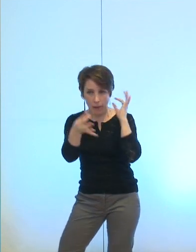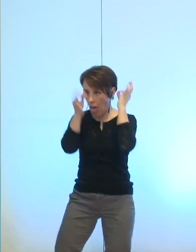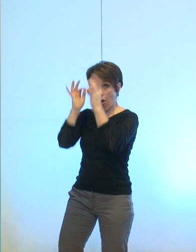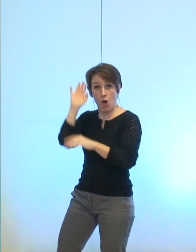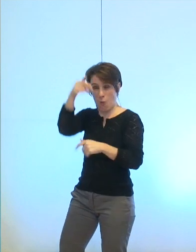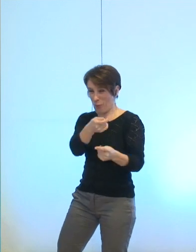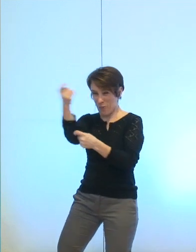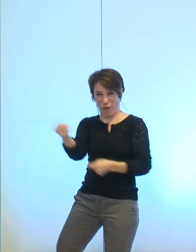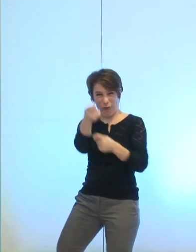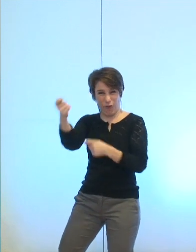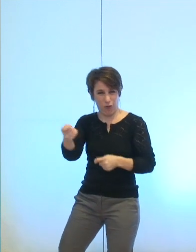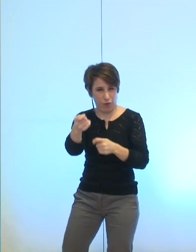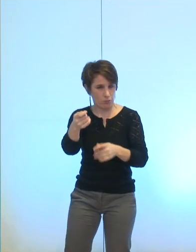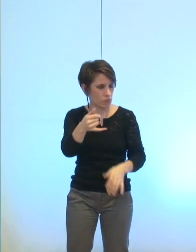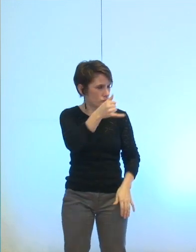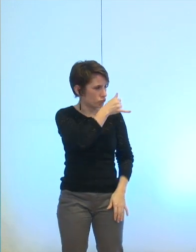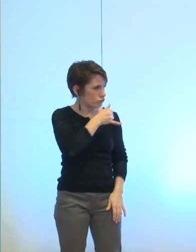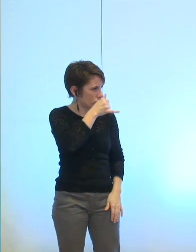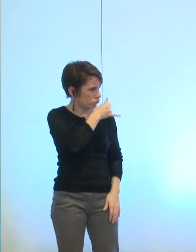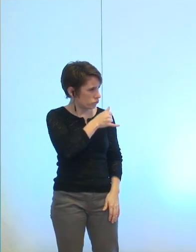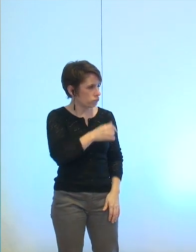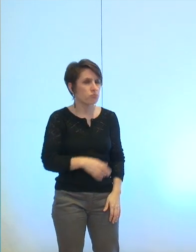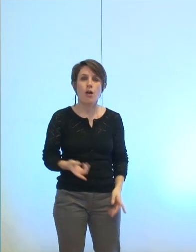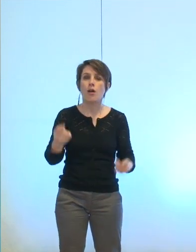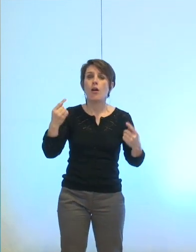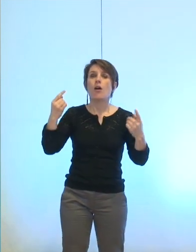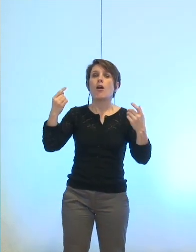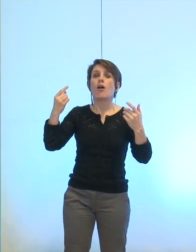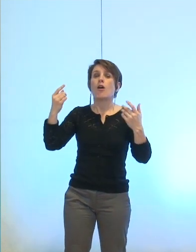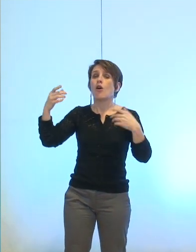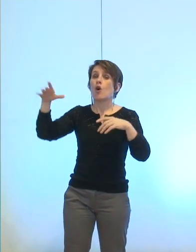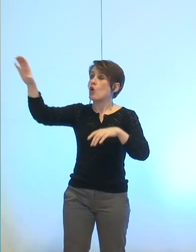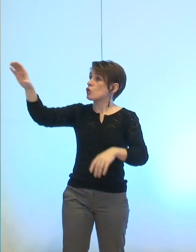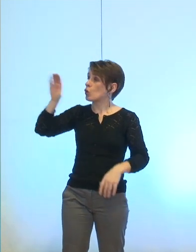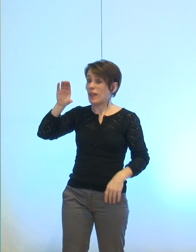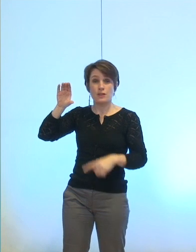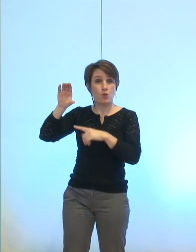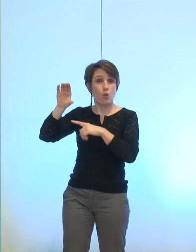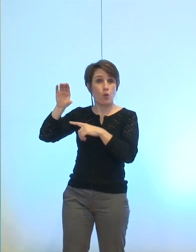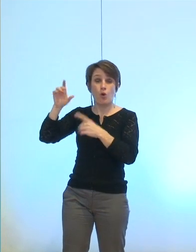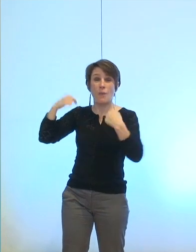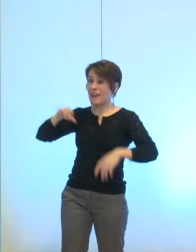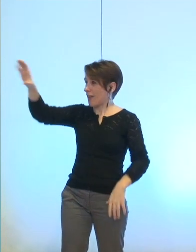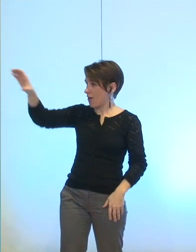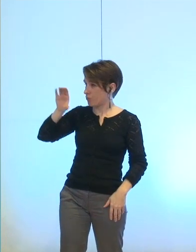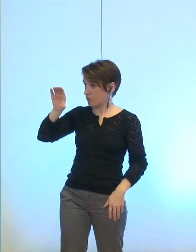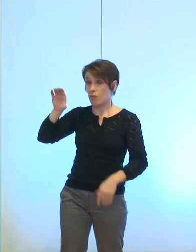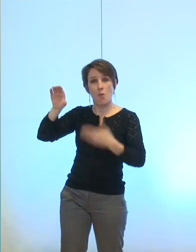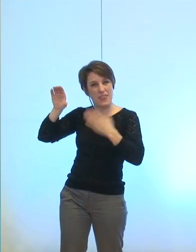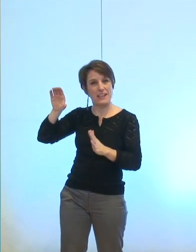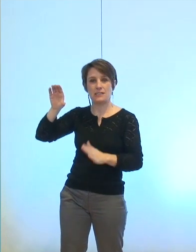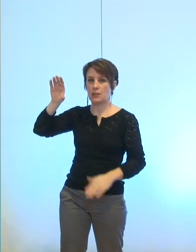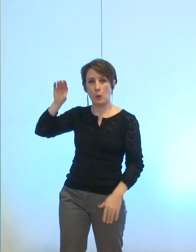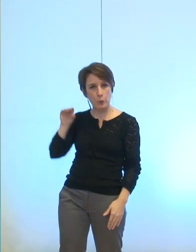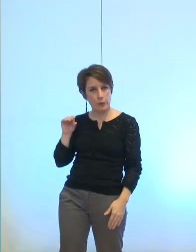baisse les dotations qui les baisse et comment sont-elles baissées pardon